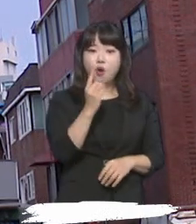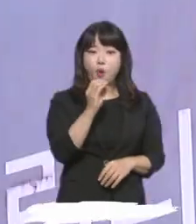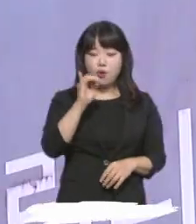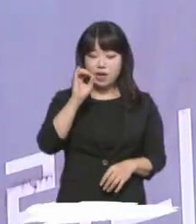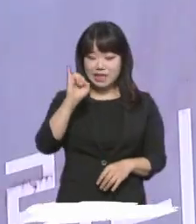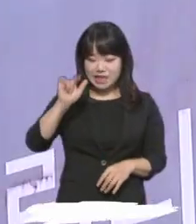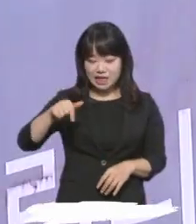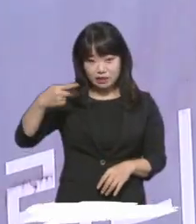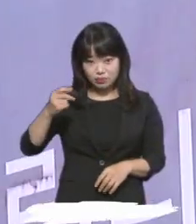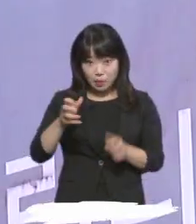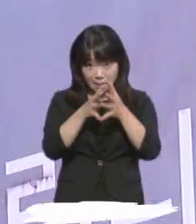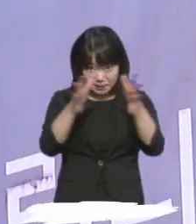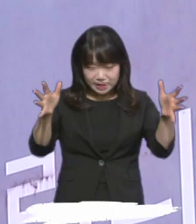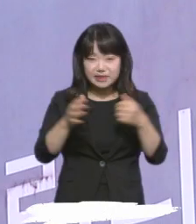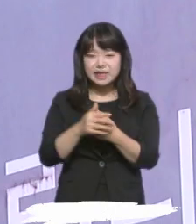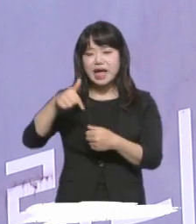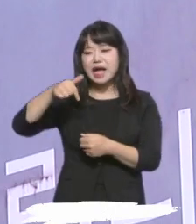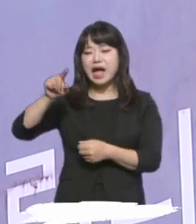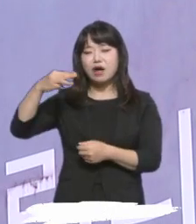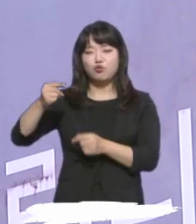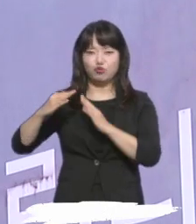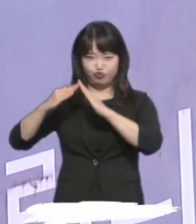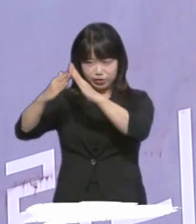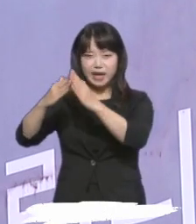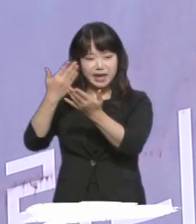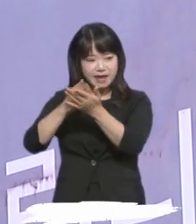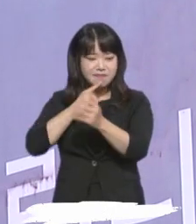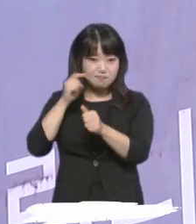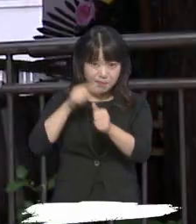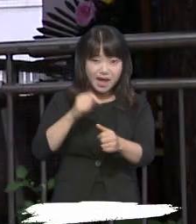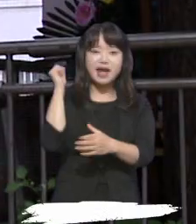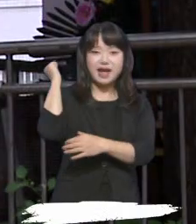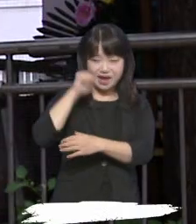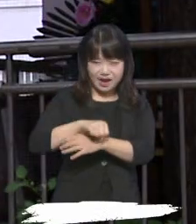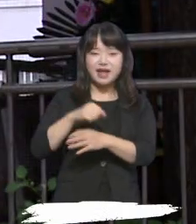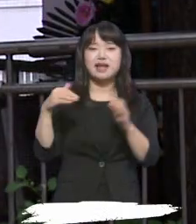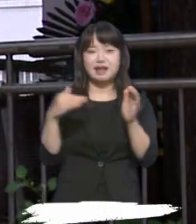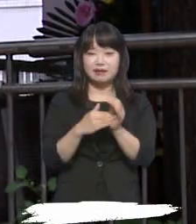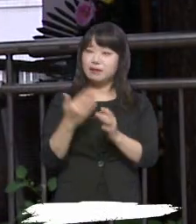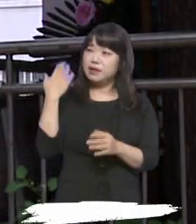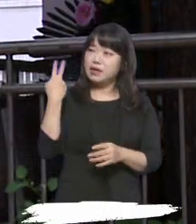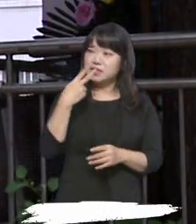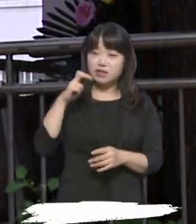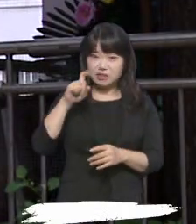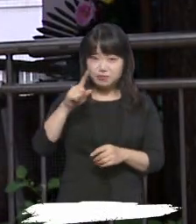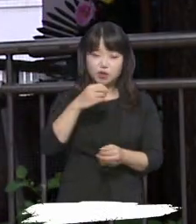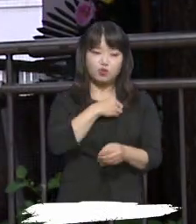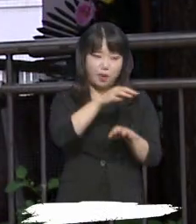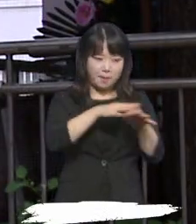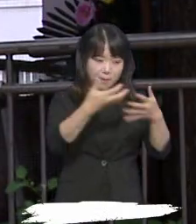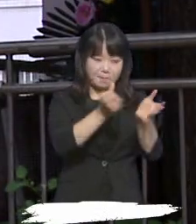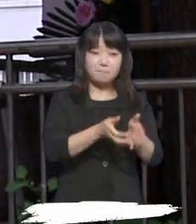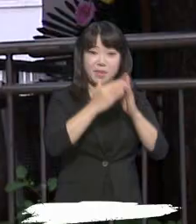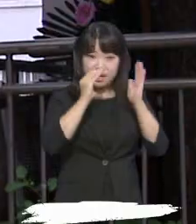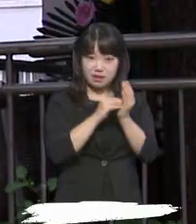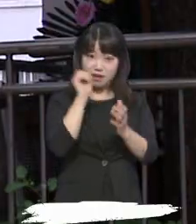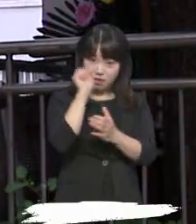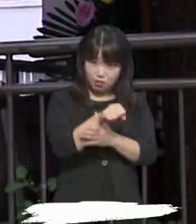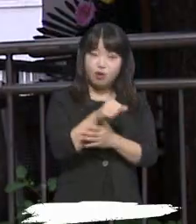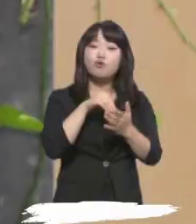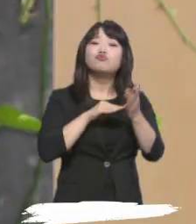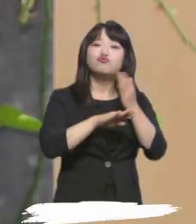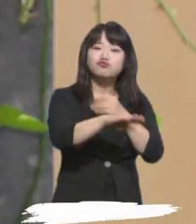한신아파트가 가로주택 정비사업 시행 계획을 인가받았습니다. 지난 2021년 조합 설립 인가를 받은 지 3년